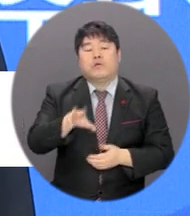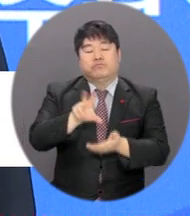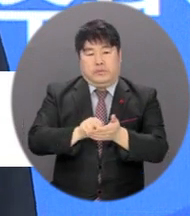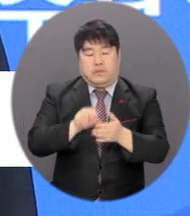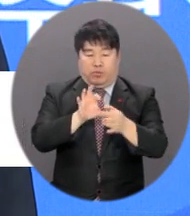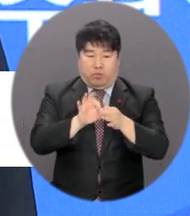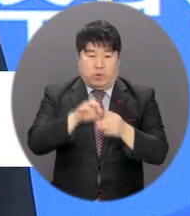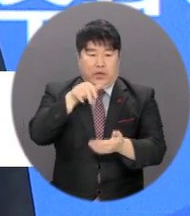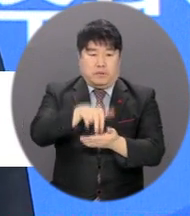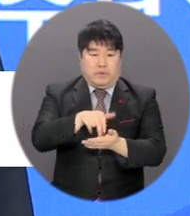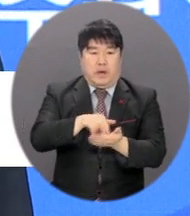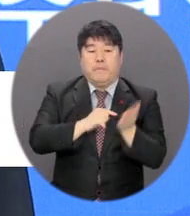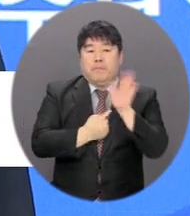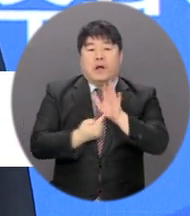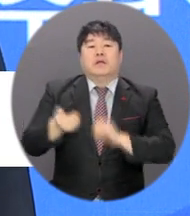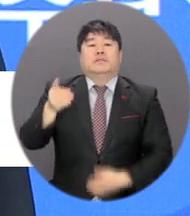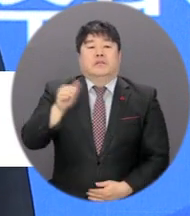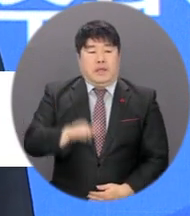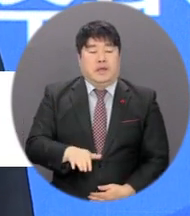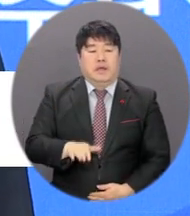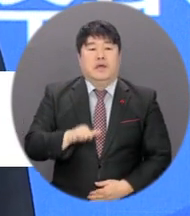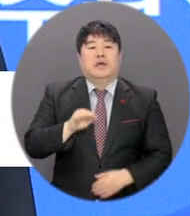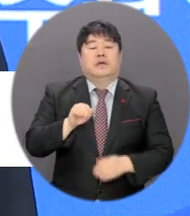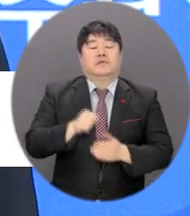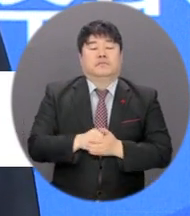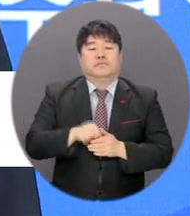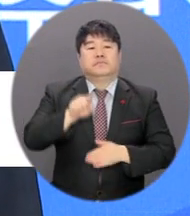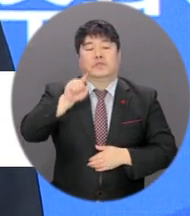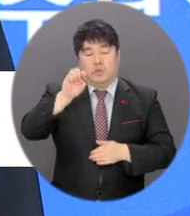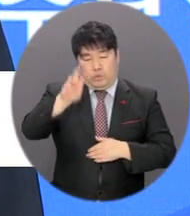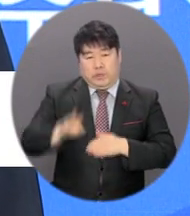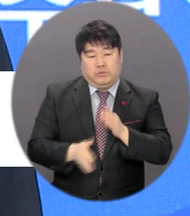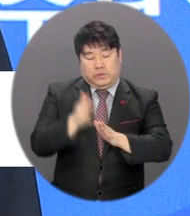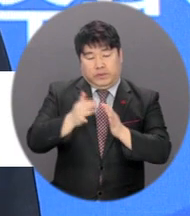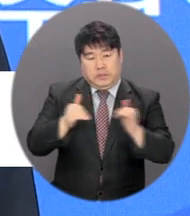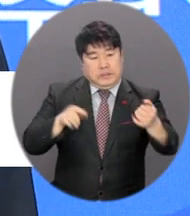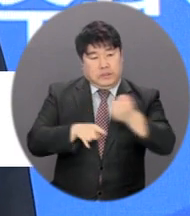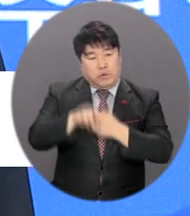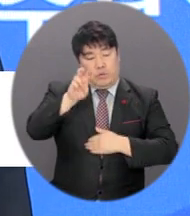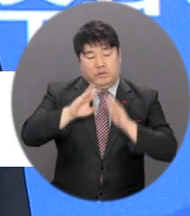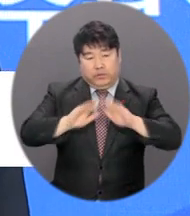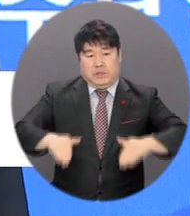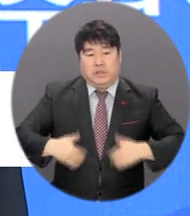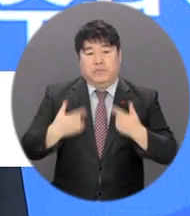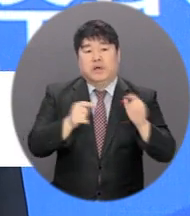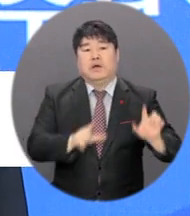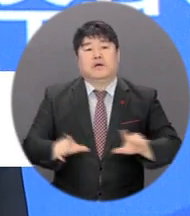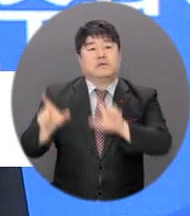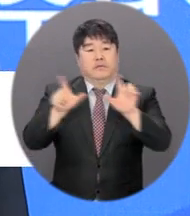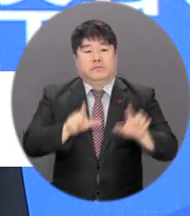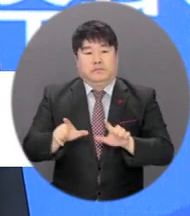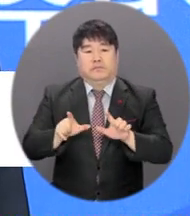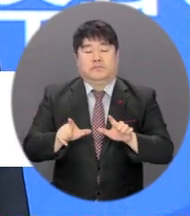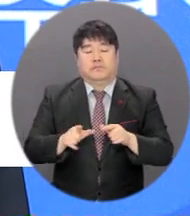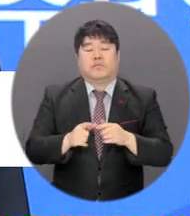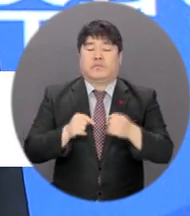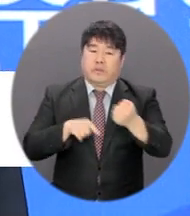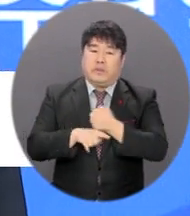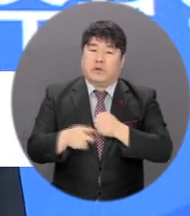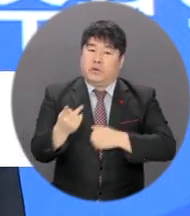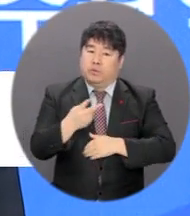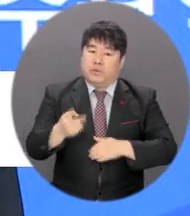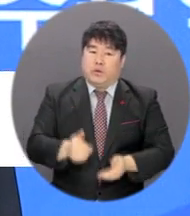관련해서 입장을 밝힐 텐데 이때는 광주 시민들의 뜻과 광주 전남 상생의 뜻이 둘